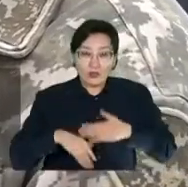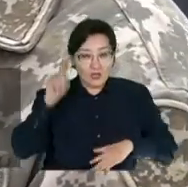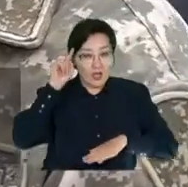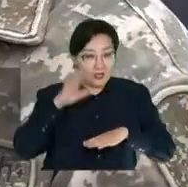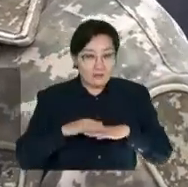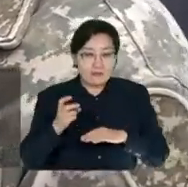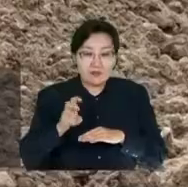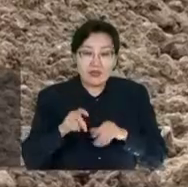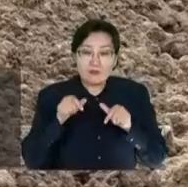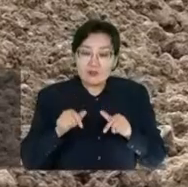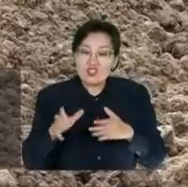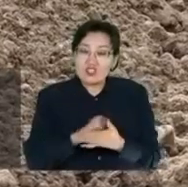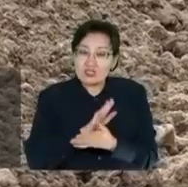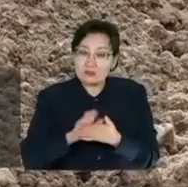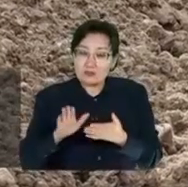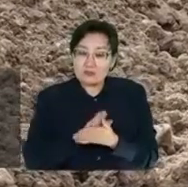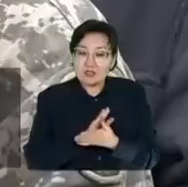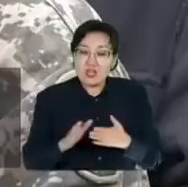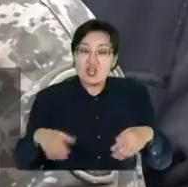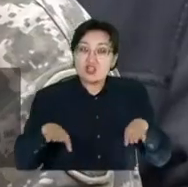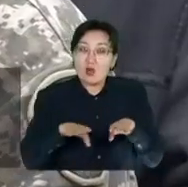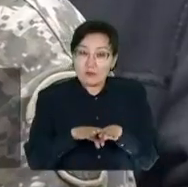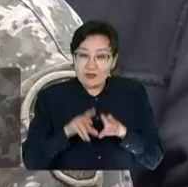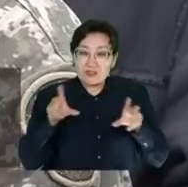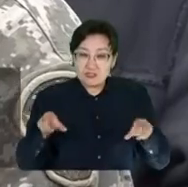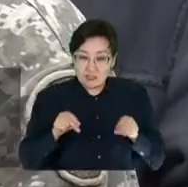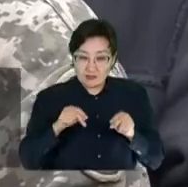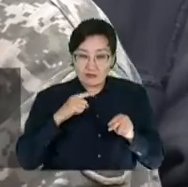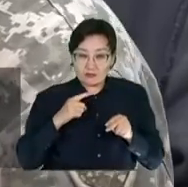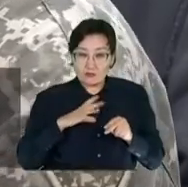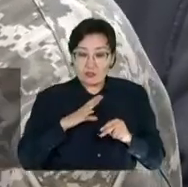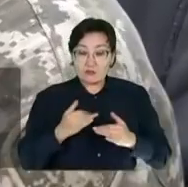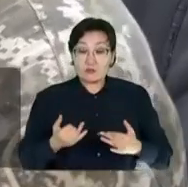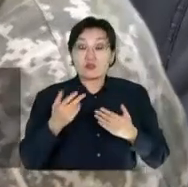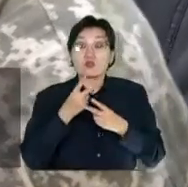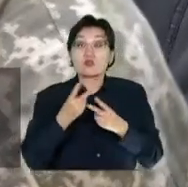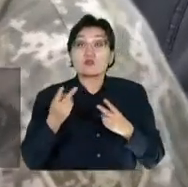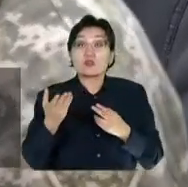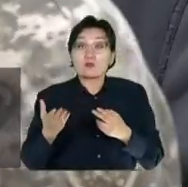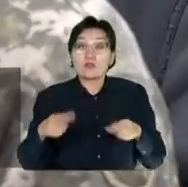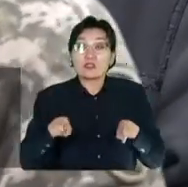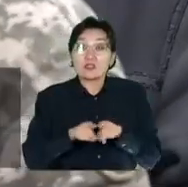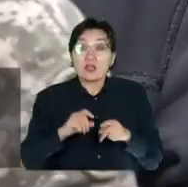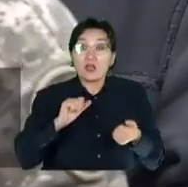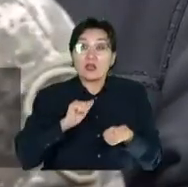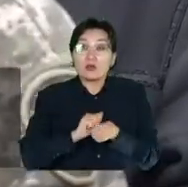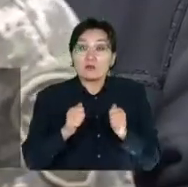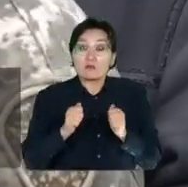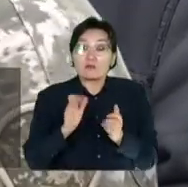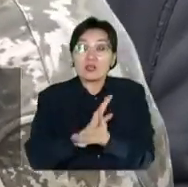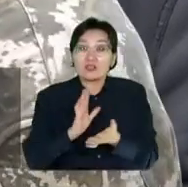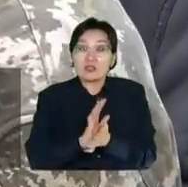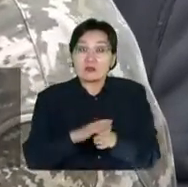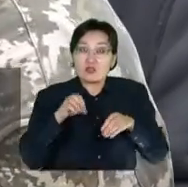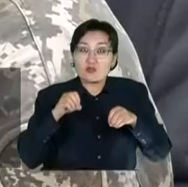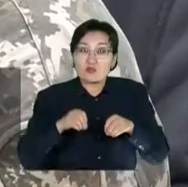мұнараға тегіннен тегін соны жауап береміз деп соны айтқан. Сүйсек міне көріп тұрғандай, мынандай батпақ әкеп төгіп кетті оның үстіне.